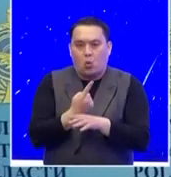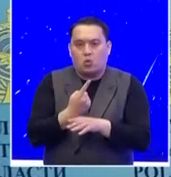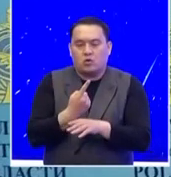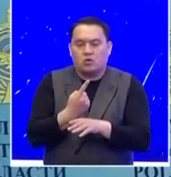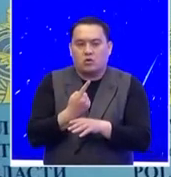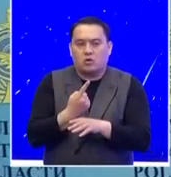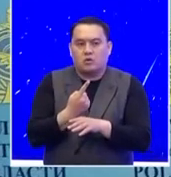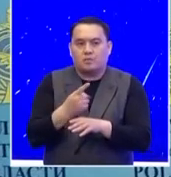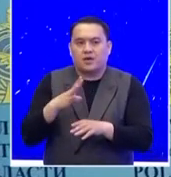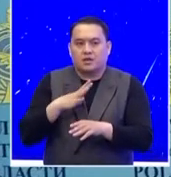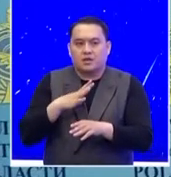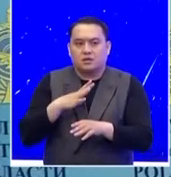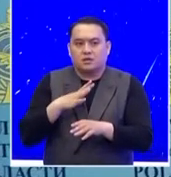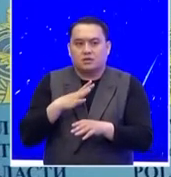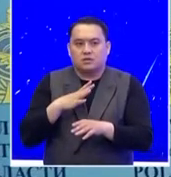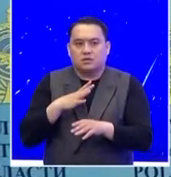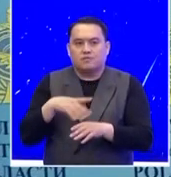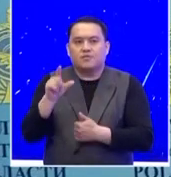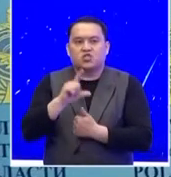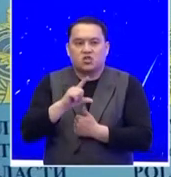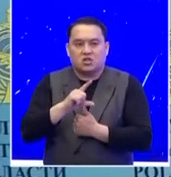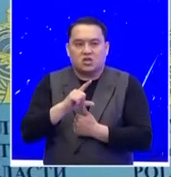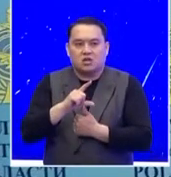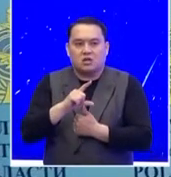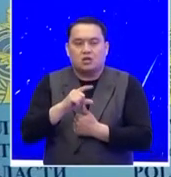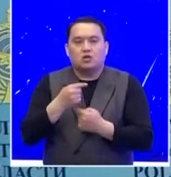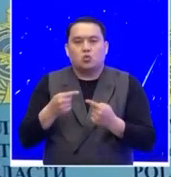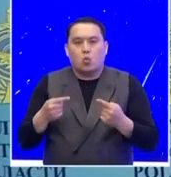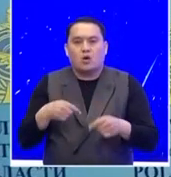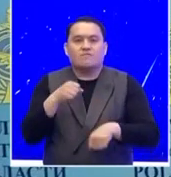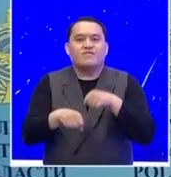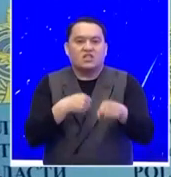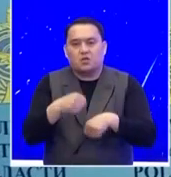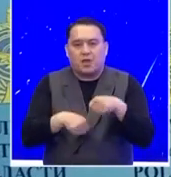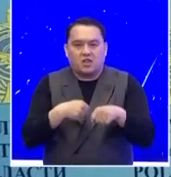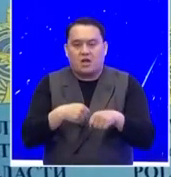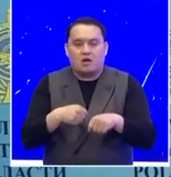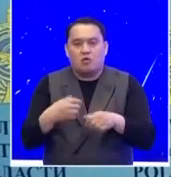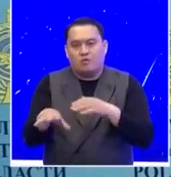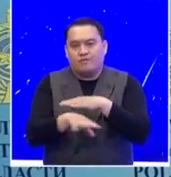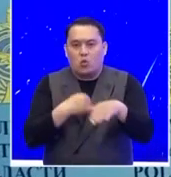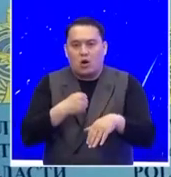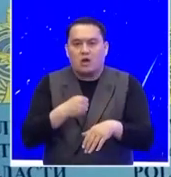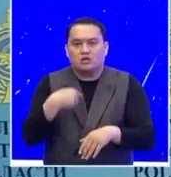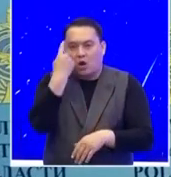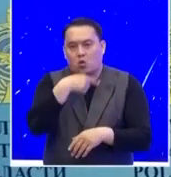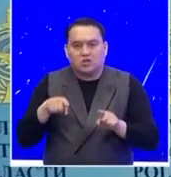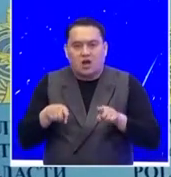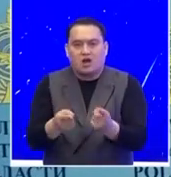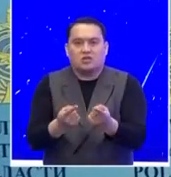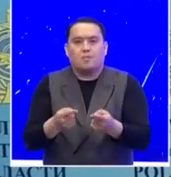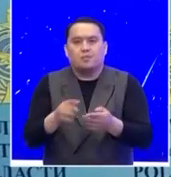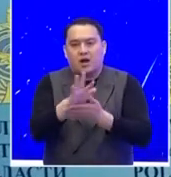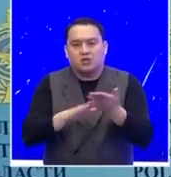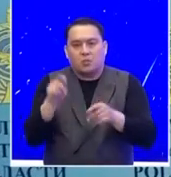один из которых также была совершена в мечети, и другая кража – это велосипеда. В настоящее время подозреваемое лицо арестовано,